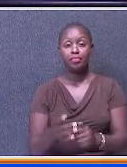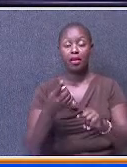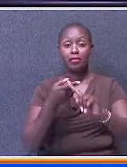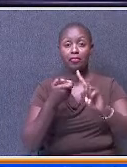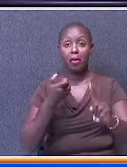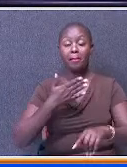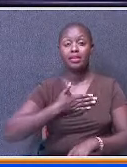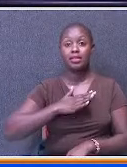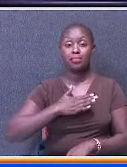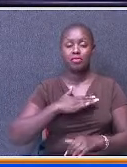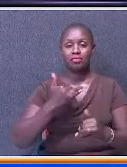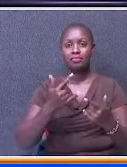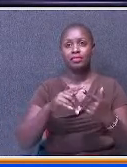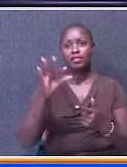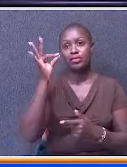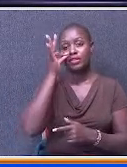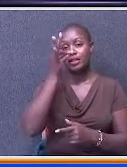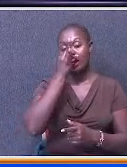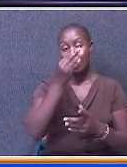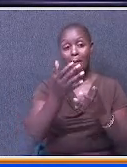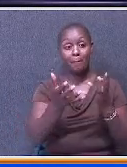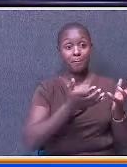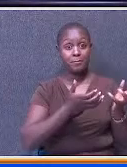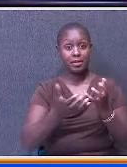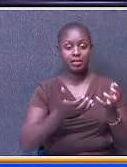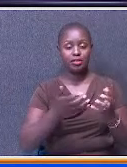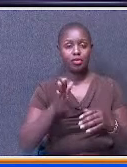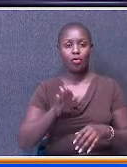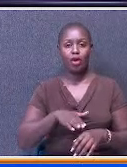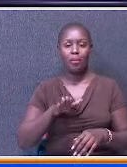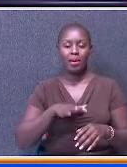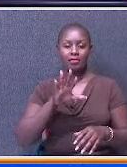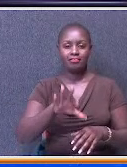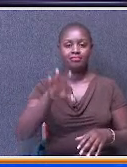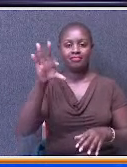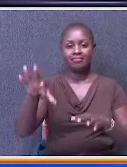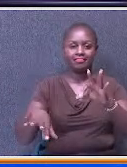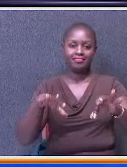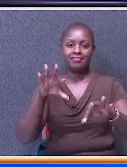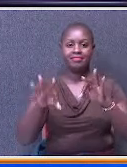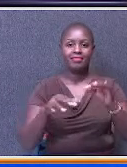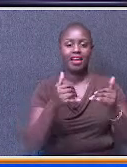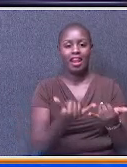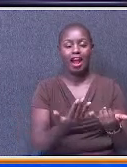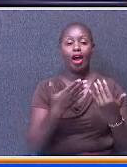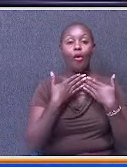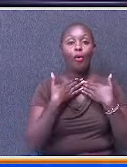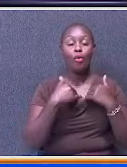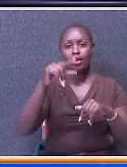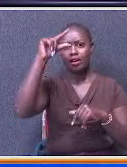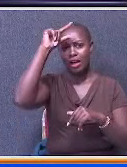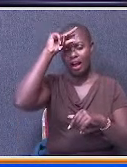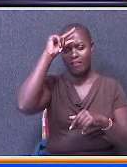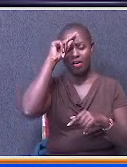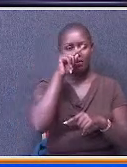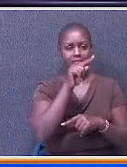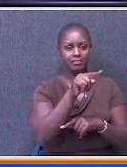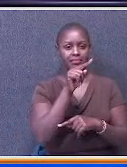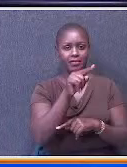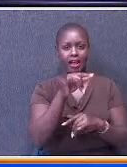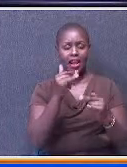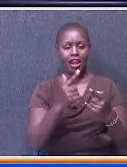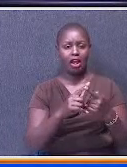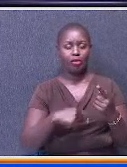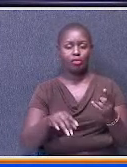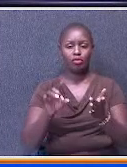Samburu, tuelekee Nyeri ambapo wafanyabiashara wa nguo za mitumba katika kaunti ya Nyeri sasa wanaitaka serikali ya Kenya kwanza